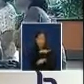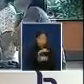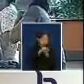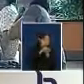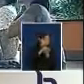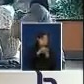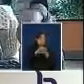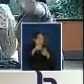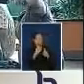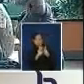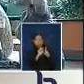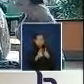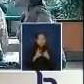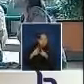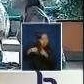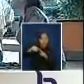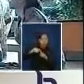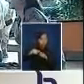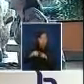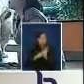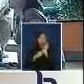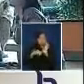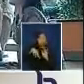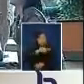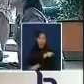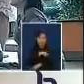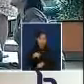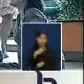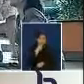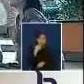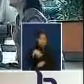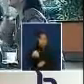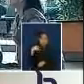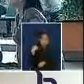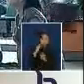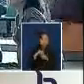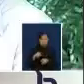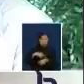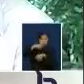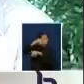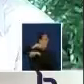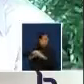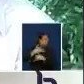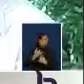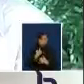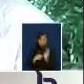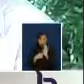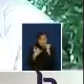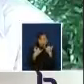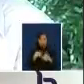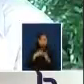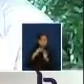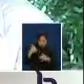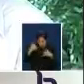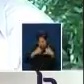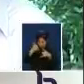ก็อย่างสถานที่นี้แห่งนี้ก็เป็นสถานที่หนึ่งที่เราเห็นแล้วมีคนไข้ในช่วงบ่ายนะตอนนี้เวลาเป็น